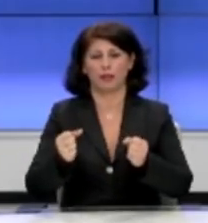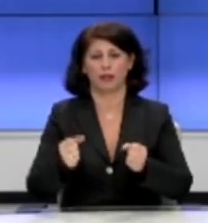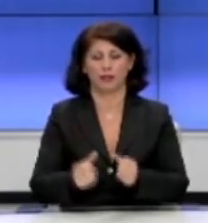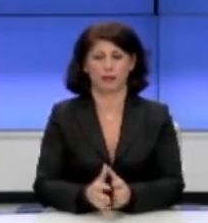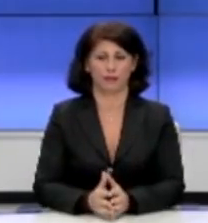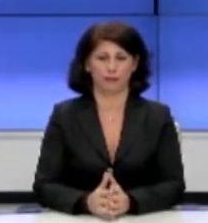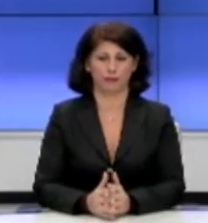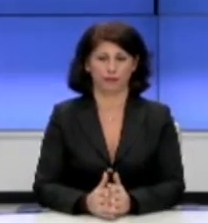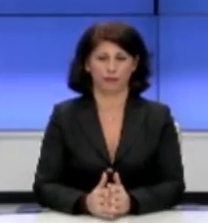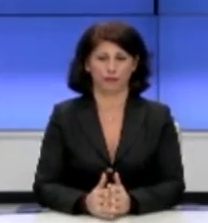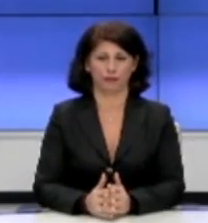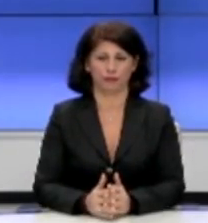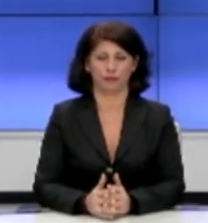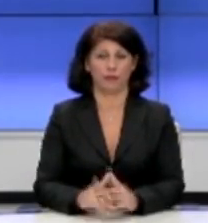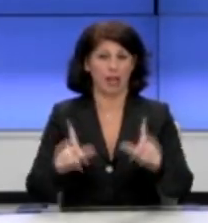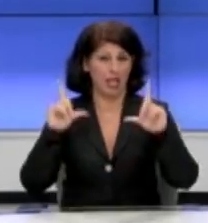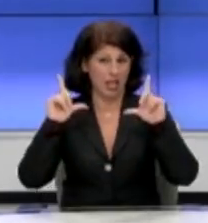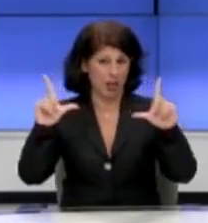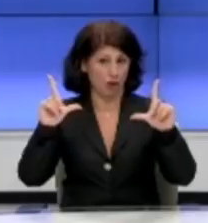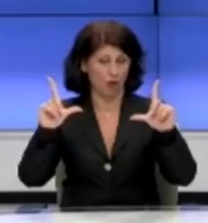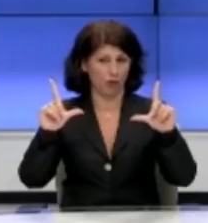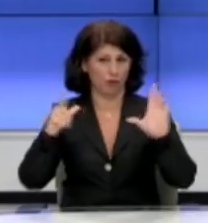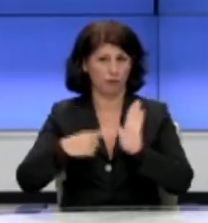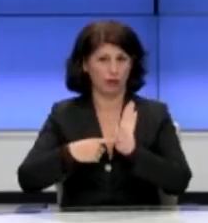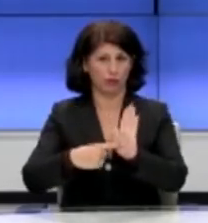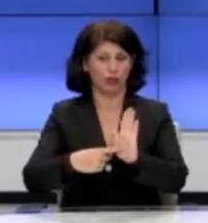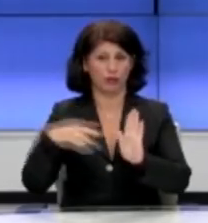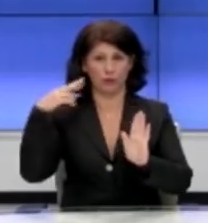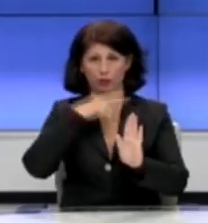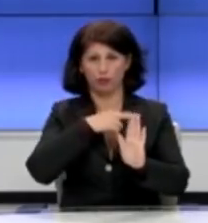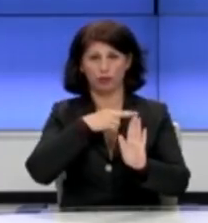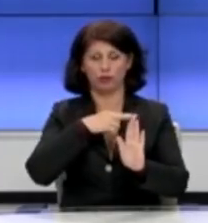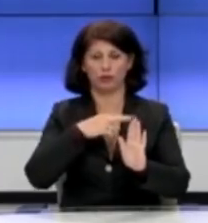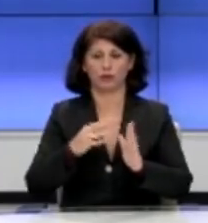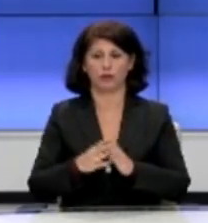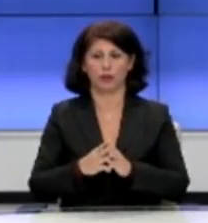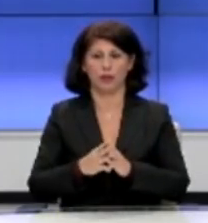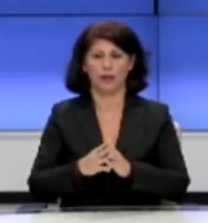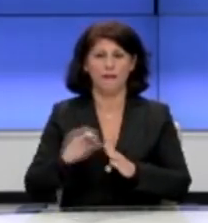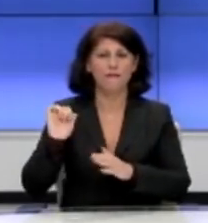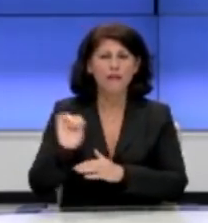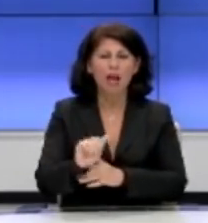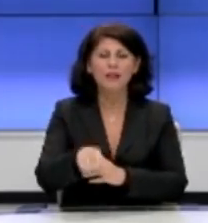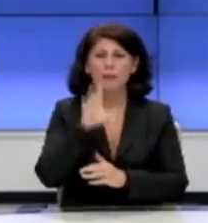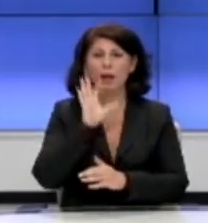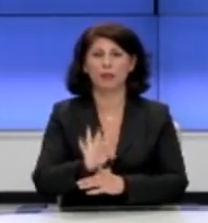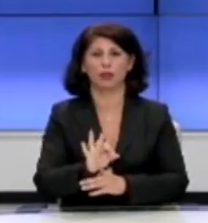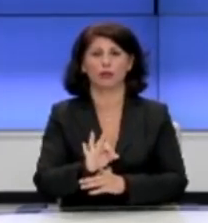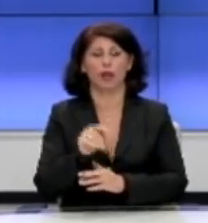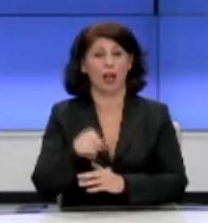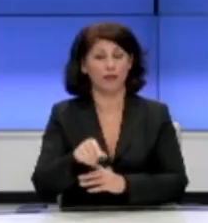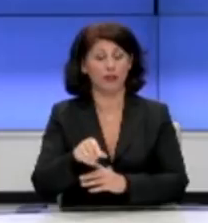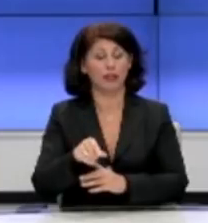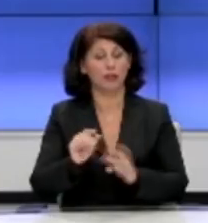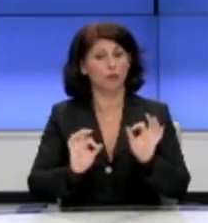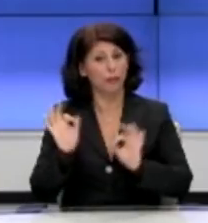Η εικόνα που παρουσιάστηκε και σήμερα από τον Πρωθυπουργό βιάζει την ίδια την πραγματικότητα. Αυτή